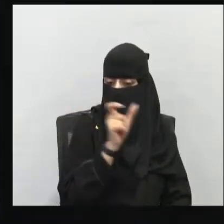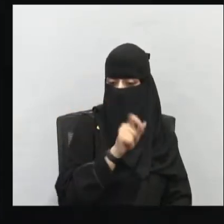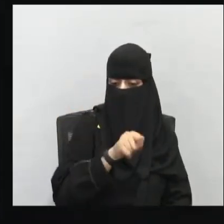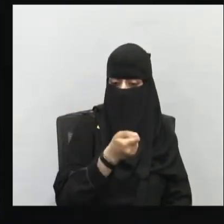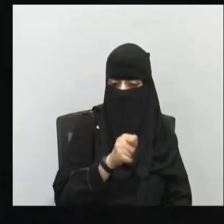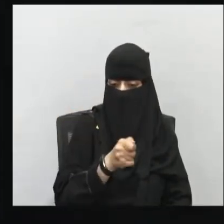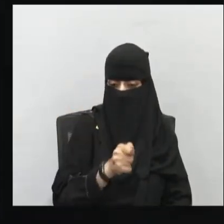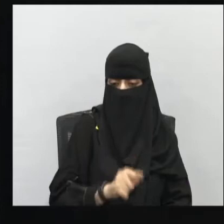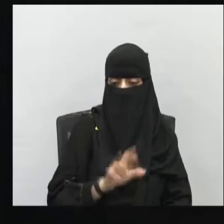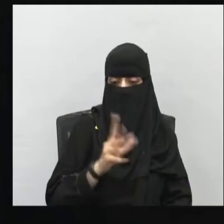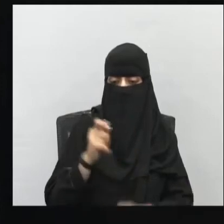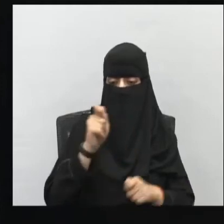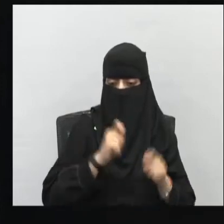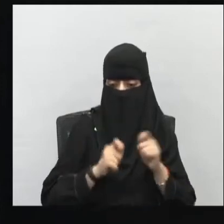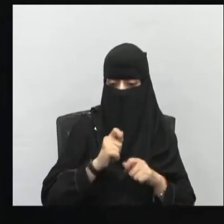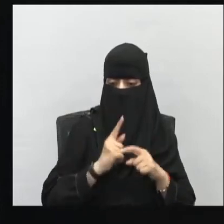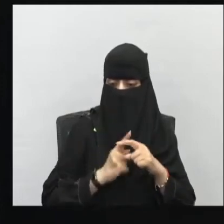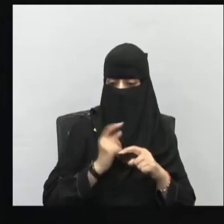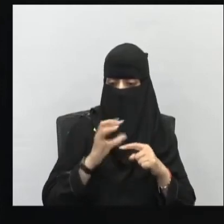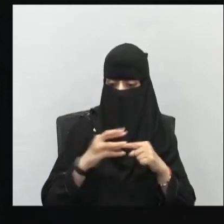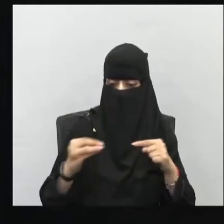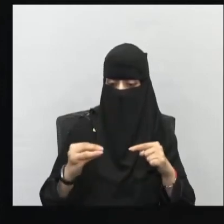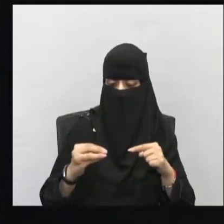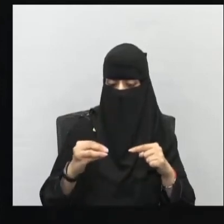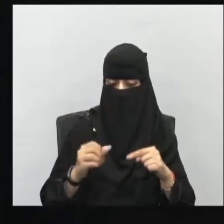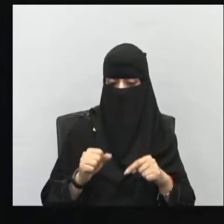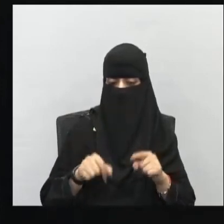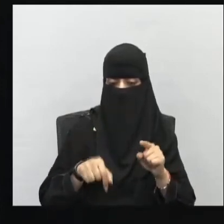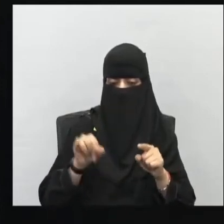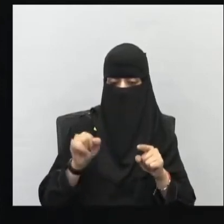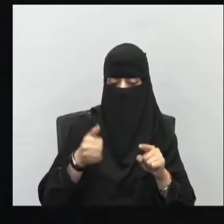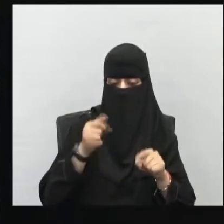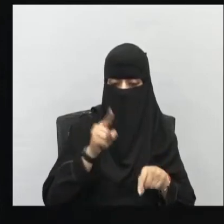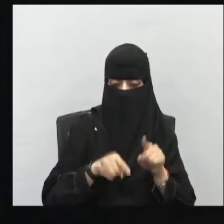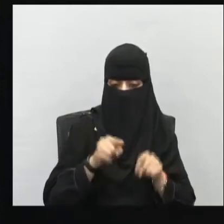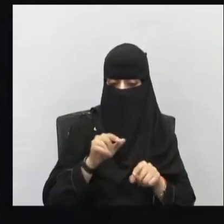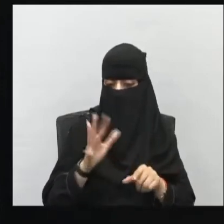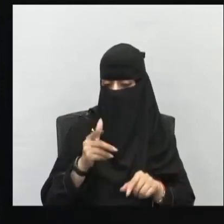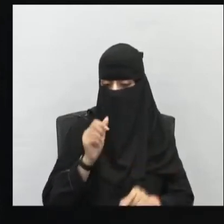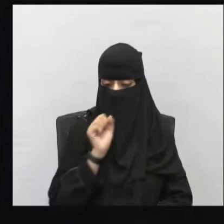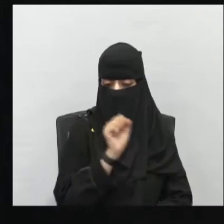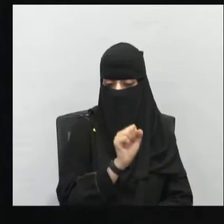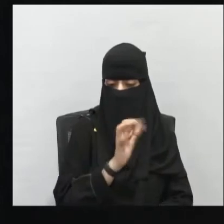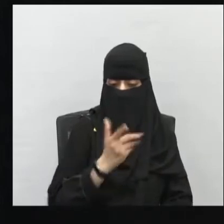المفتاحية لعملية الجمع وعملية الطرح. كلمة هنا ما الفرق خاصة بأي عملية؟